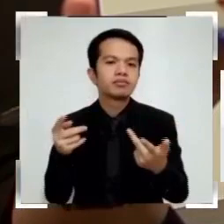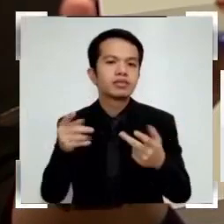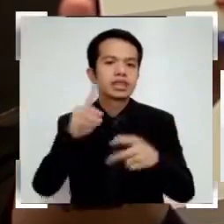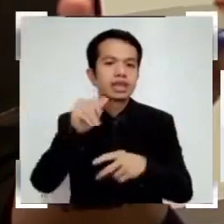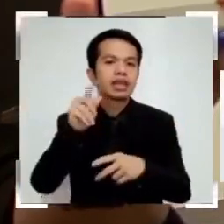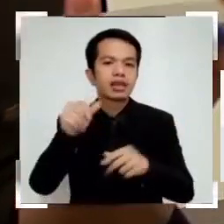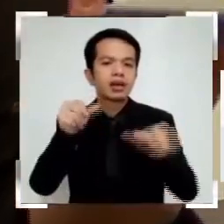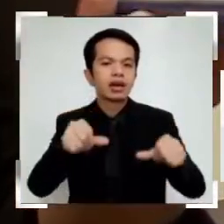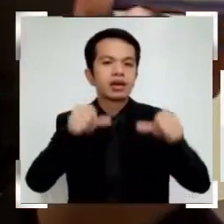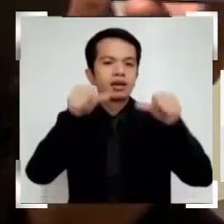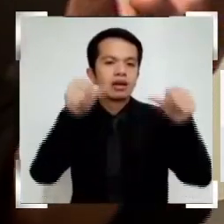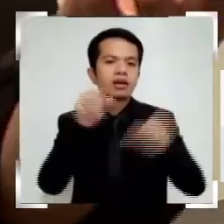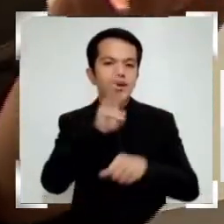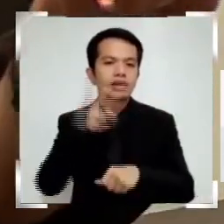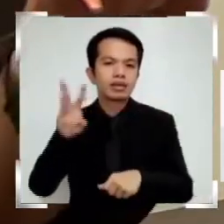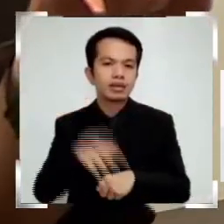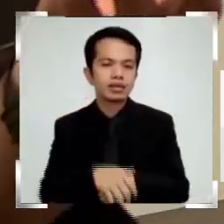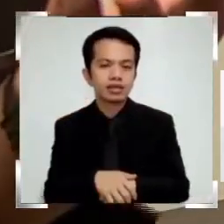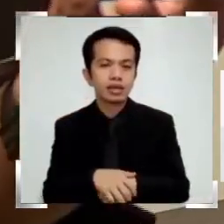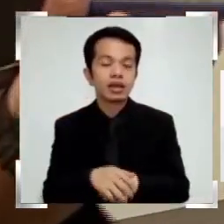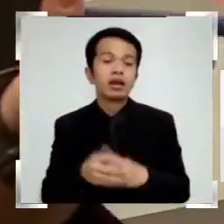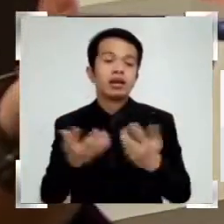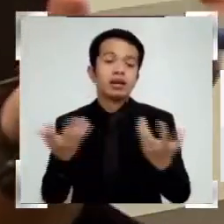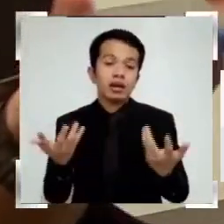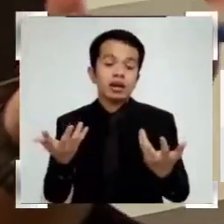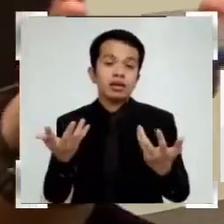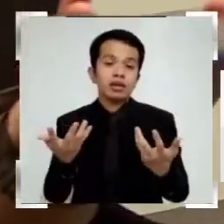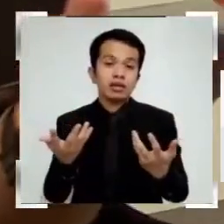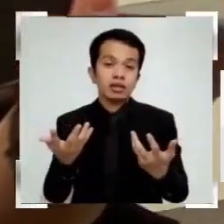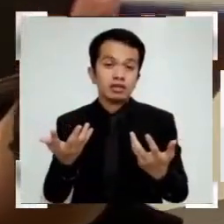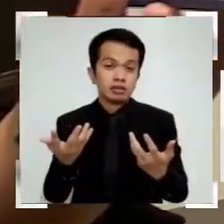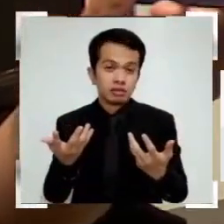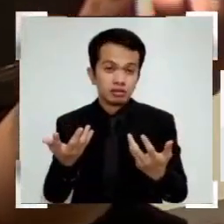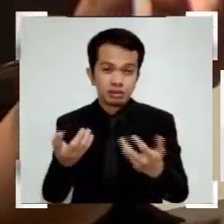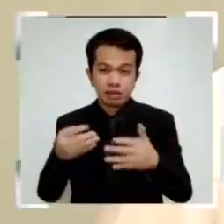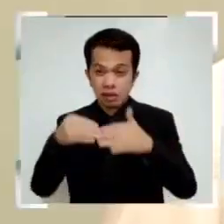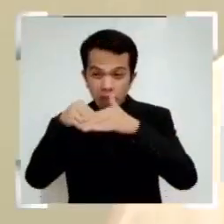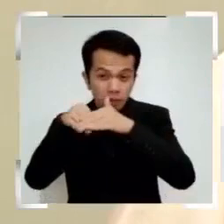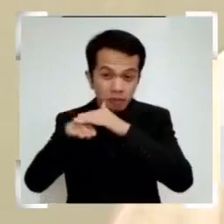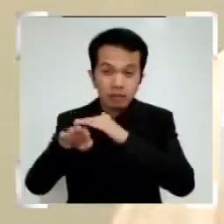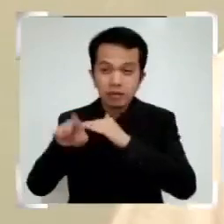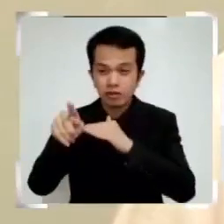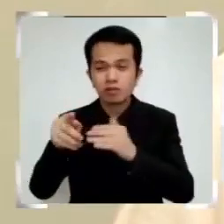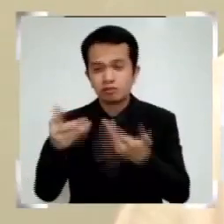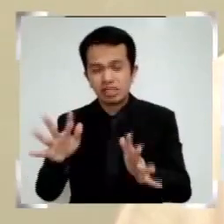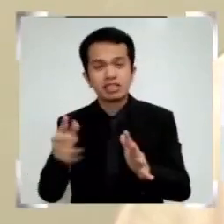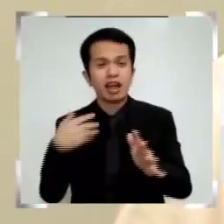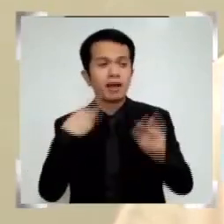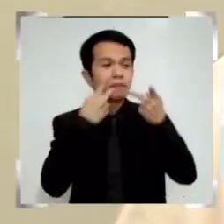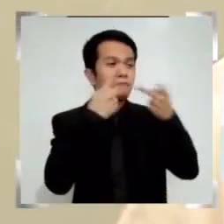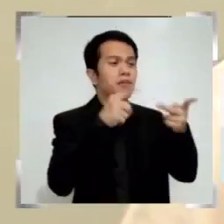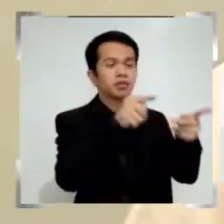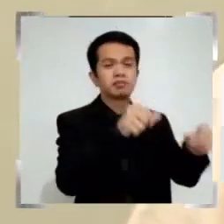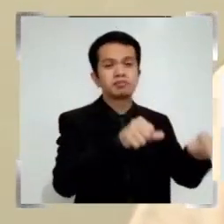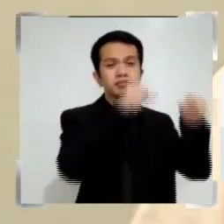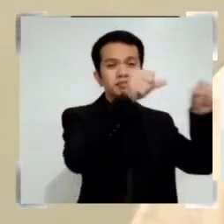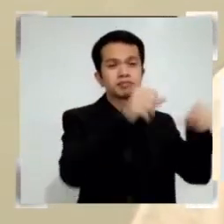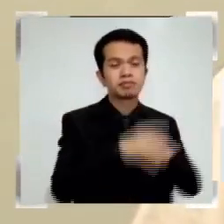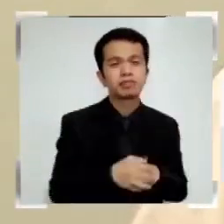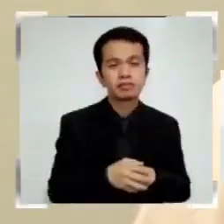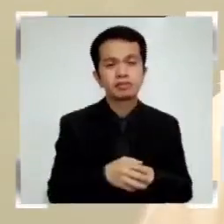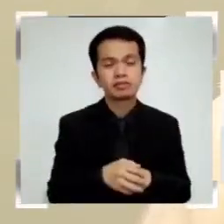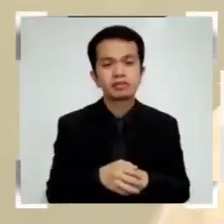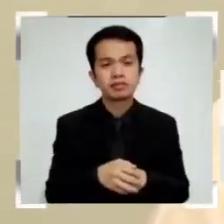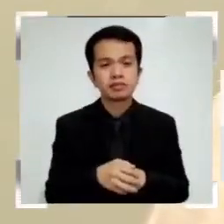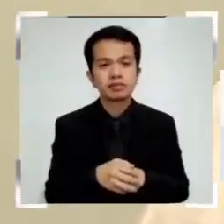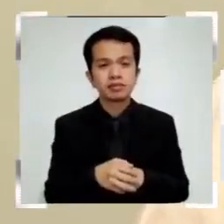website. So as if, hindi mo na kailangan pumasok doon kasi nakikita mo naman, di ba? So it's not indication ng vulnerability ng